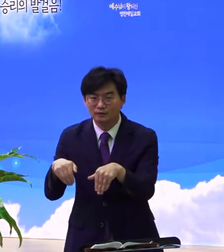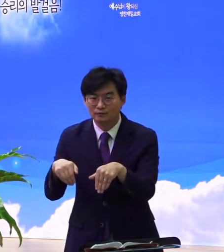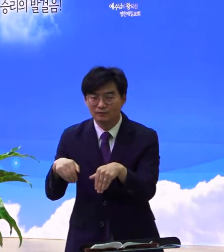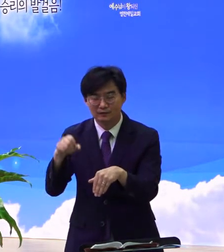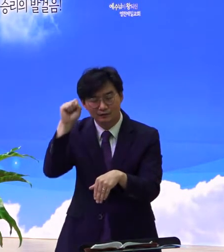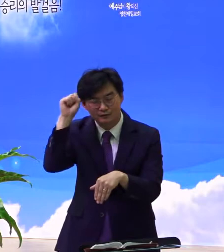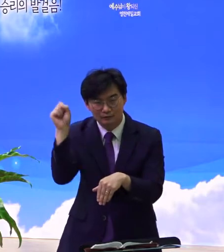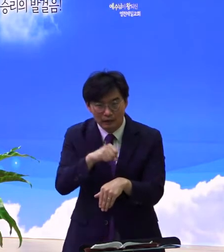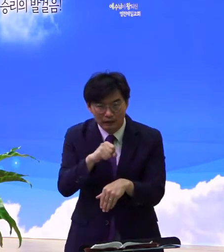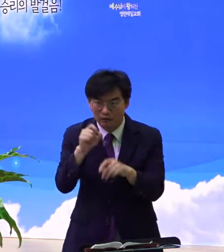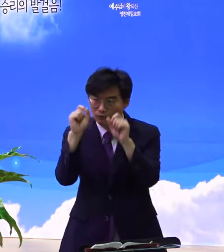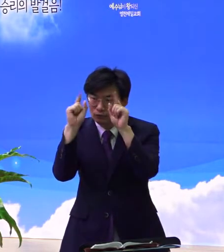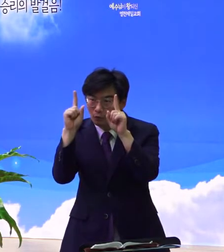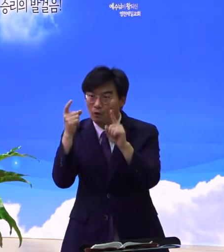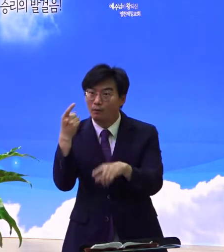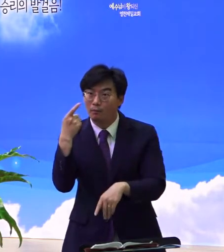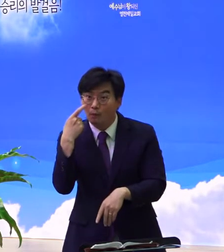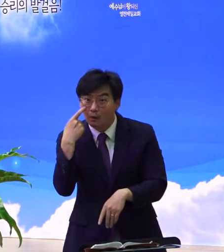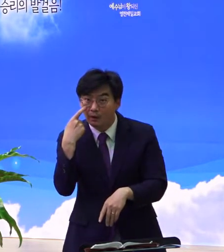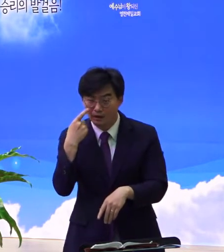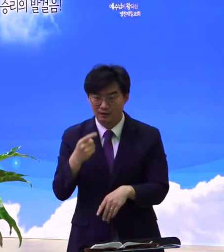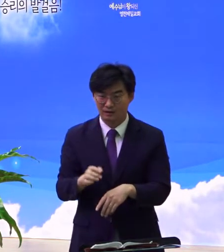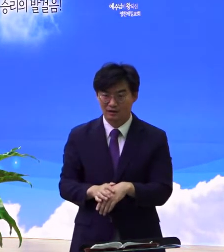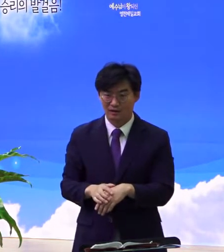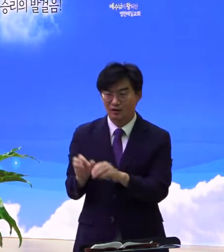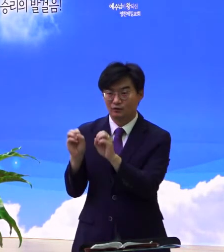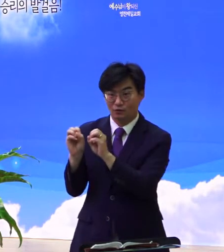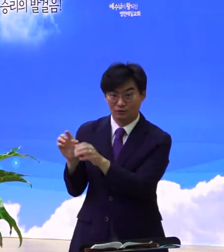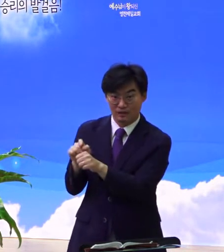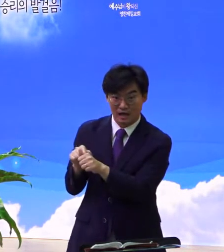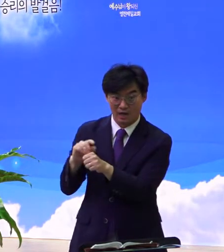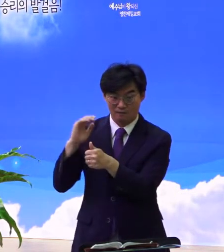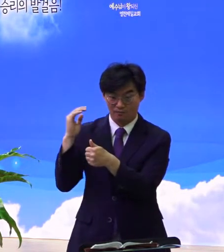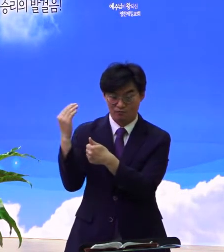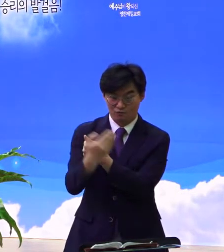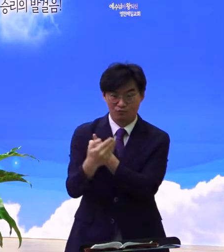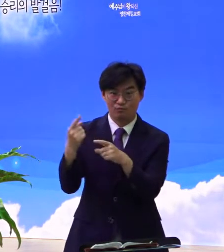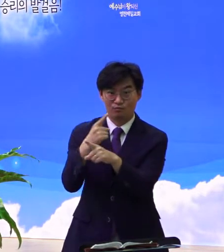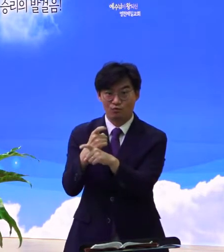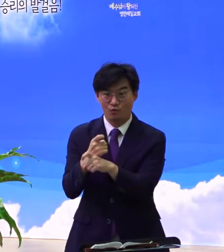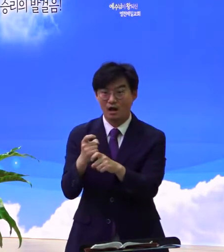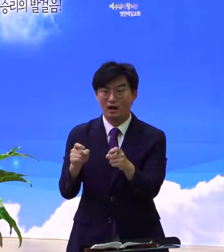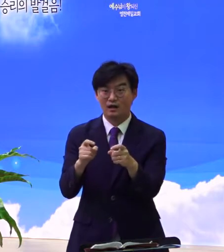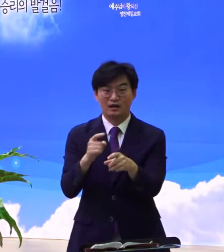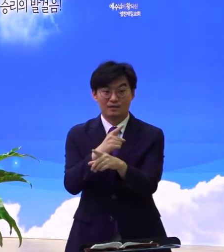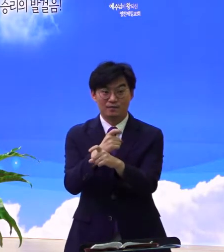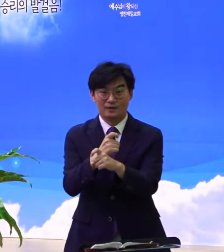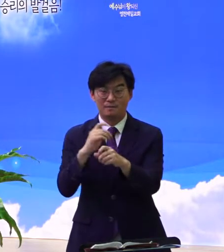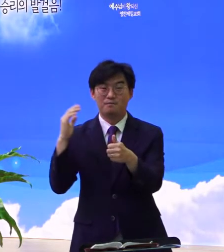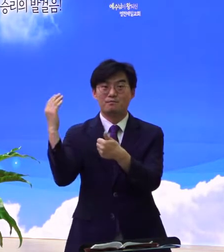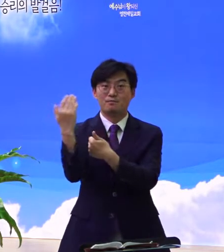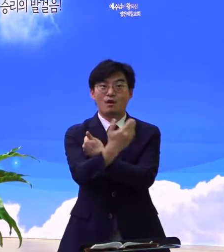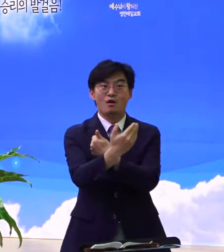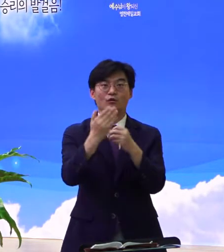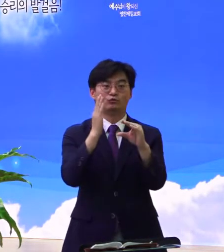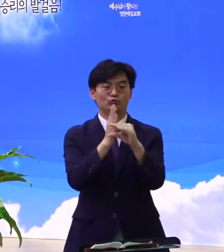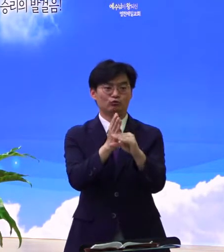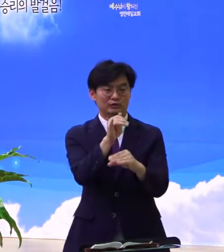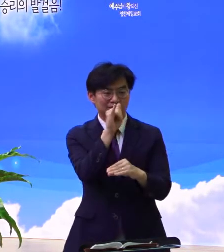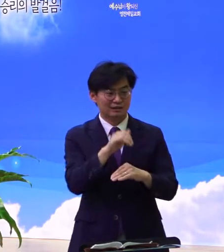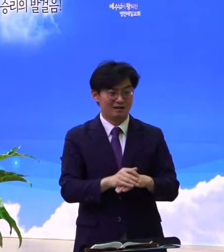일어나서 나가보니까 성읍이 이방 군대에 둘러싸여 있는 거죠. 아람 군대에 둘러싸여 있고 말이 와 있고